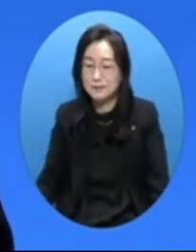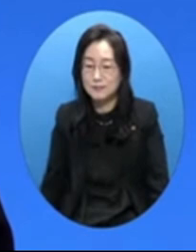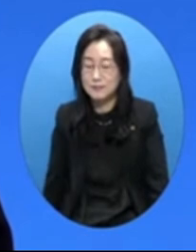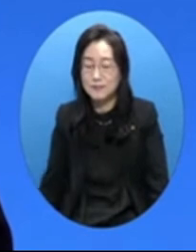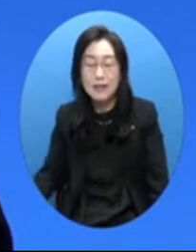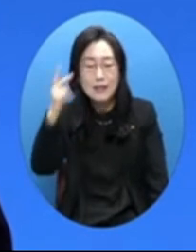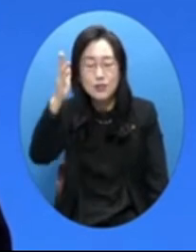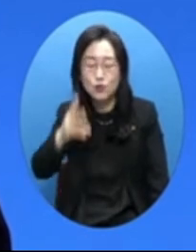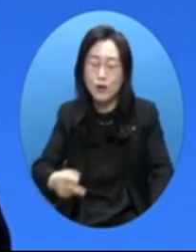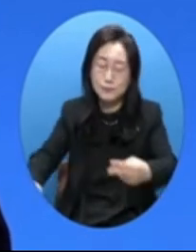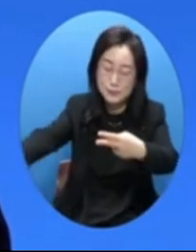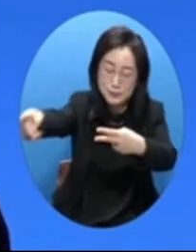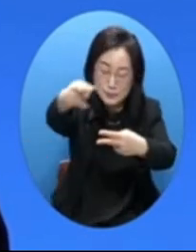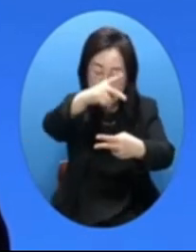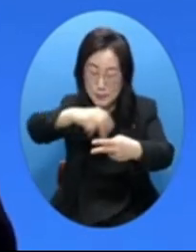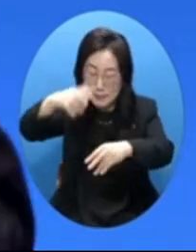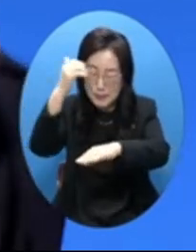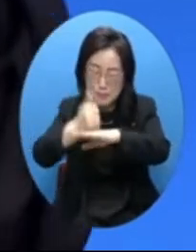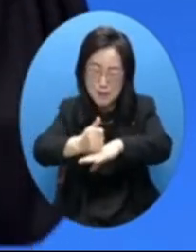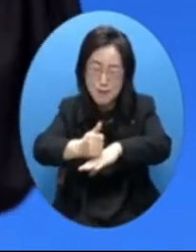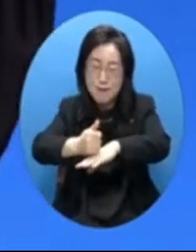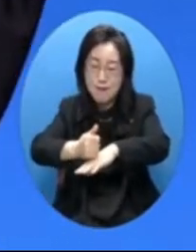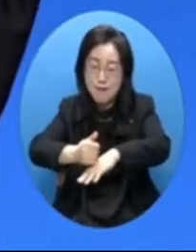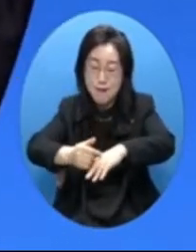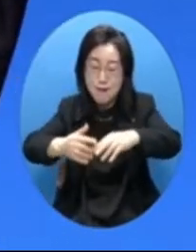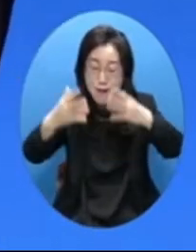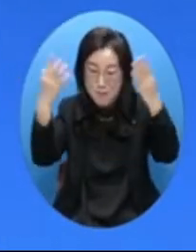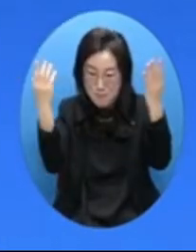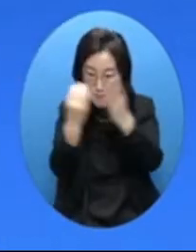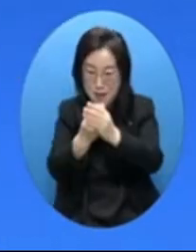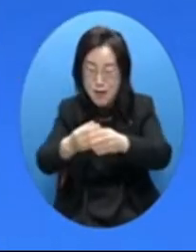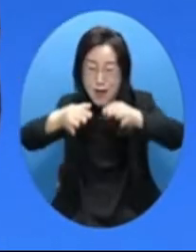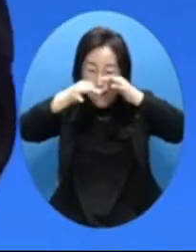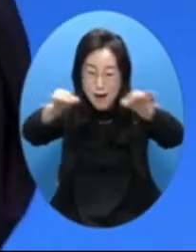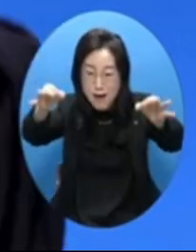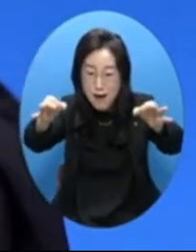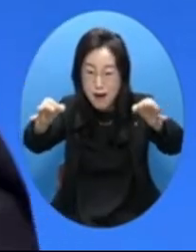일주일을 두고 마지막 13번째 외쳤을 때 그 열애성이